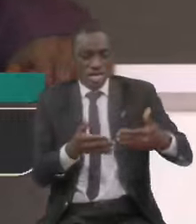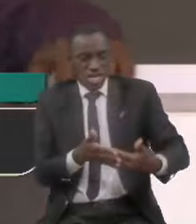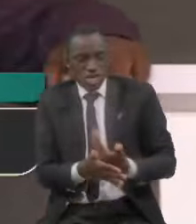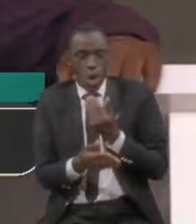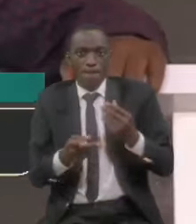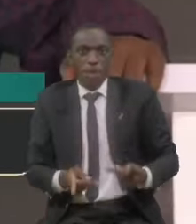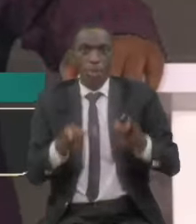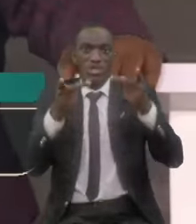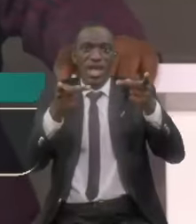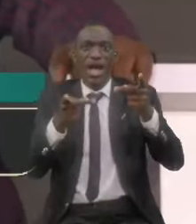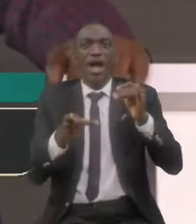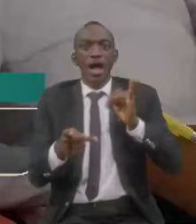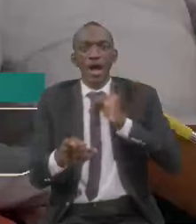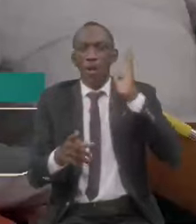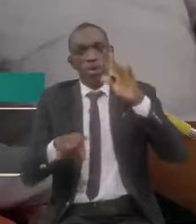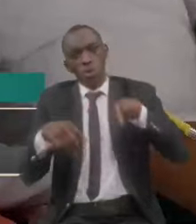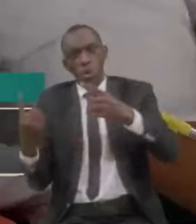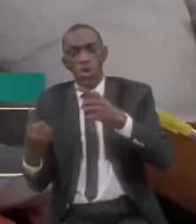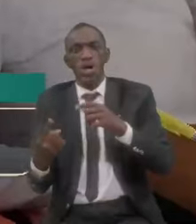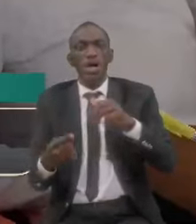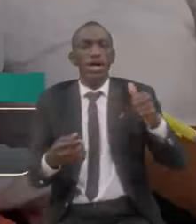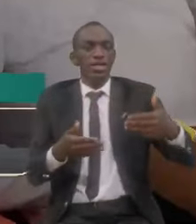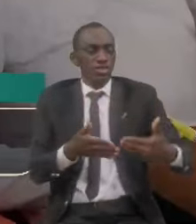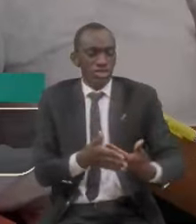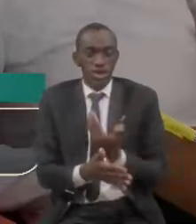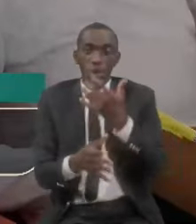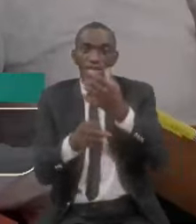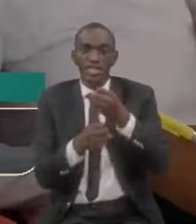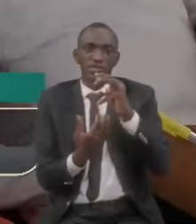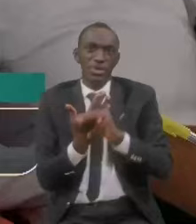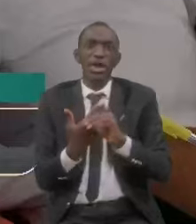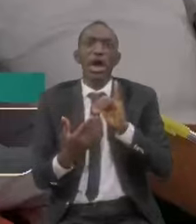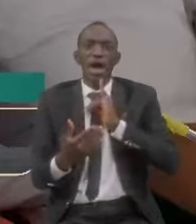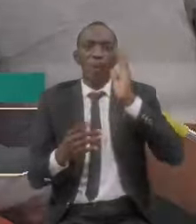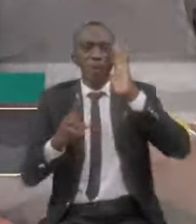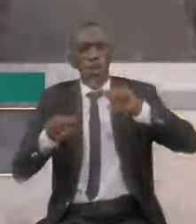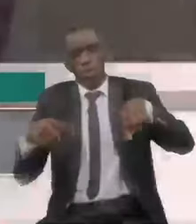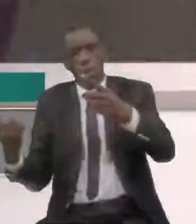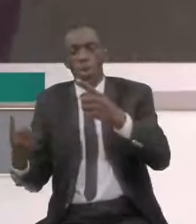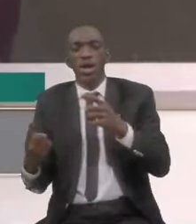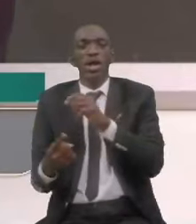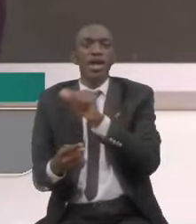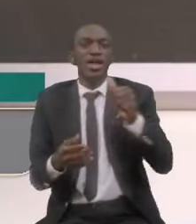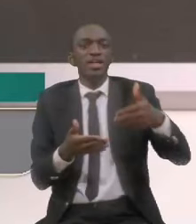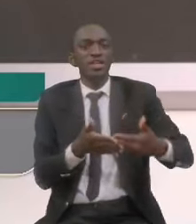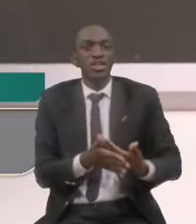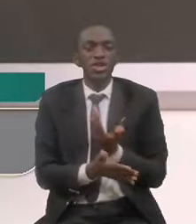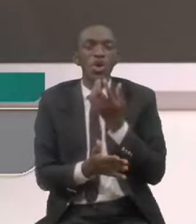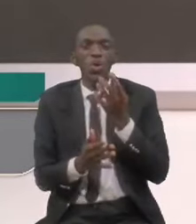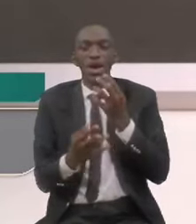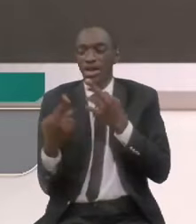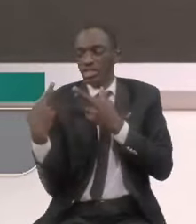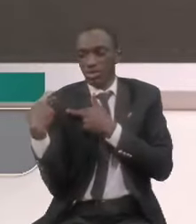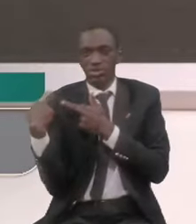C'est une nouvelle réalisation, j'irai. C'est une nouvelle responsabilité,